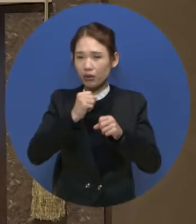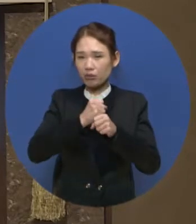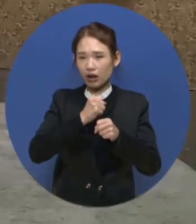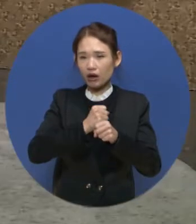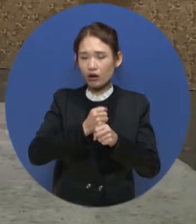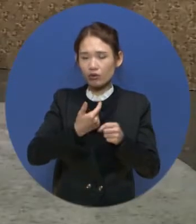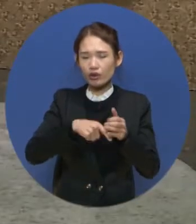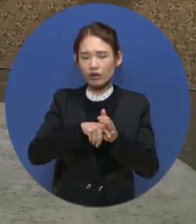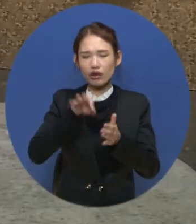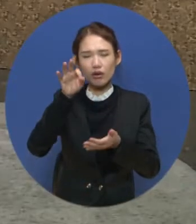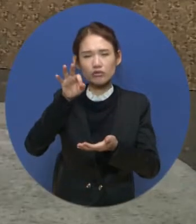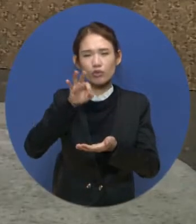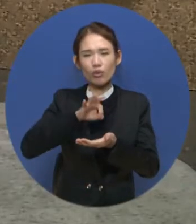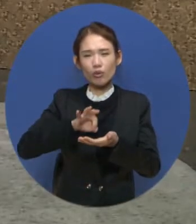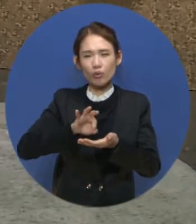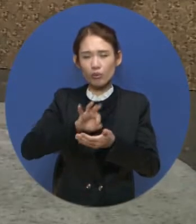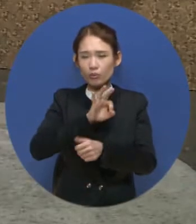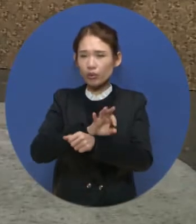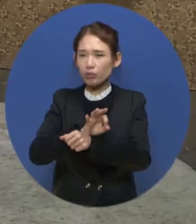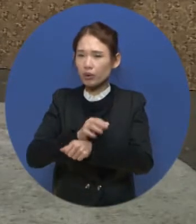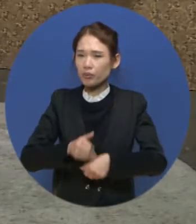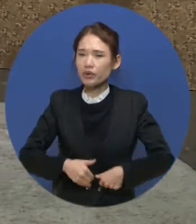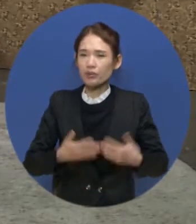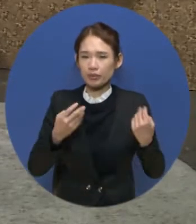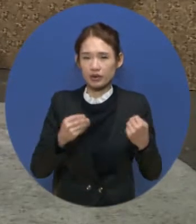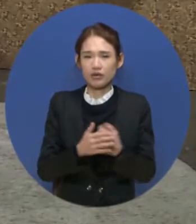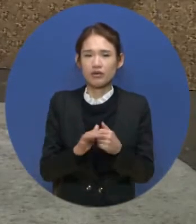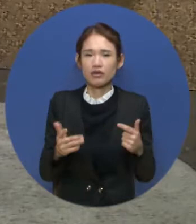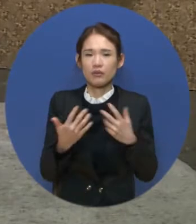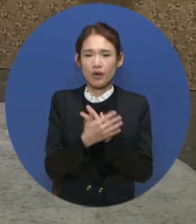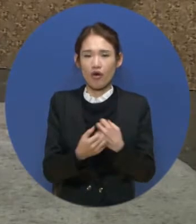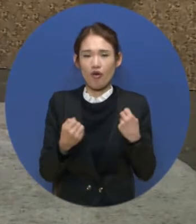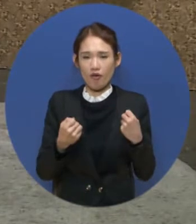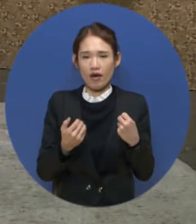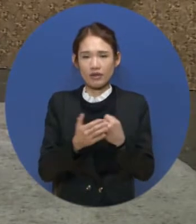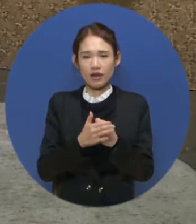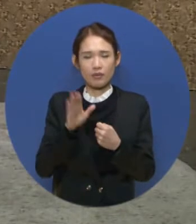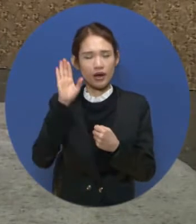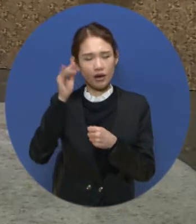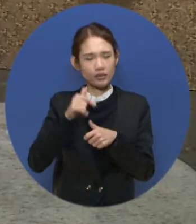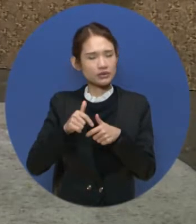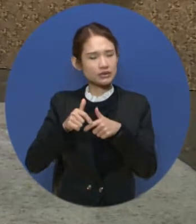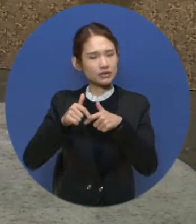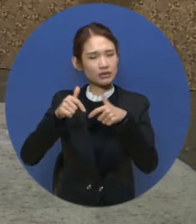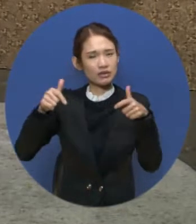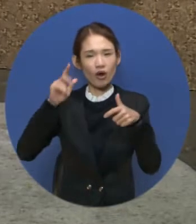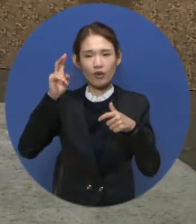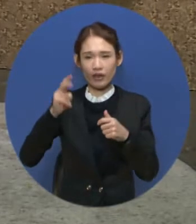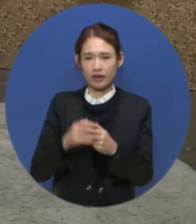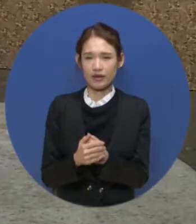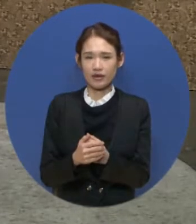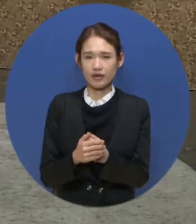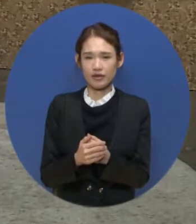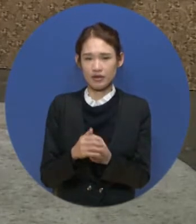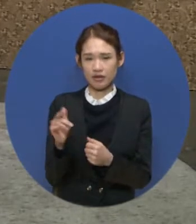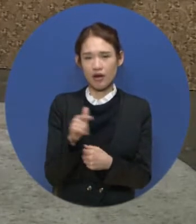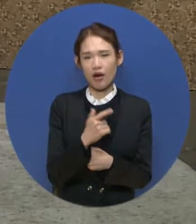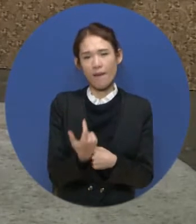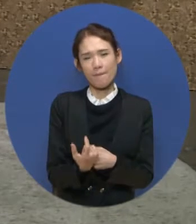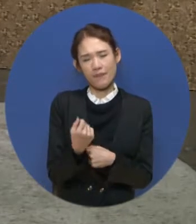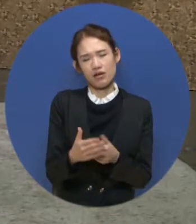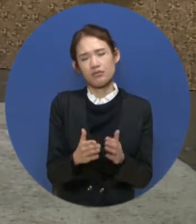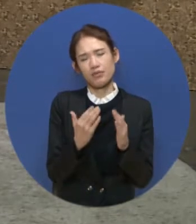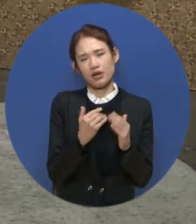않습니까? 그런데 그렇죠. 앞으로 이제 건강권 때문에 많이 확대될 거라고 이야기를 하고 있습니다. 저희는 그거가 하루속히 빨리